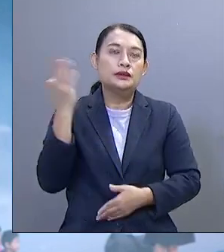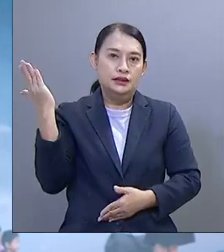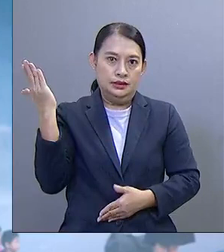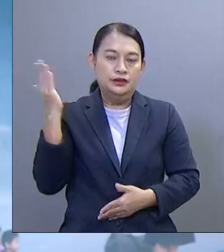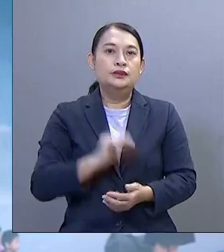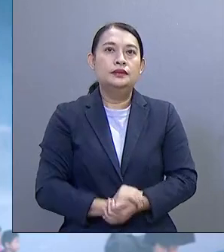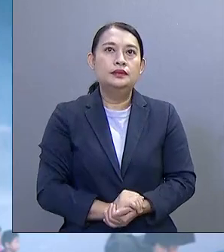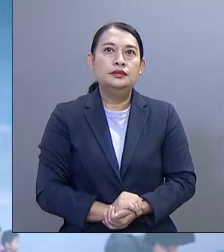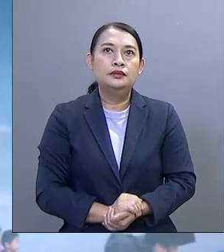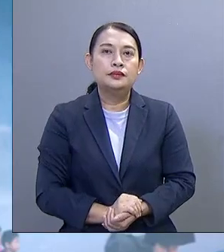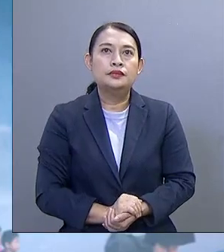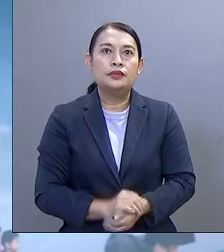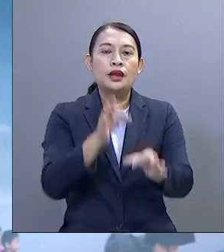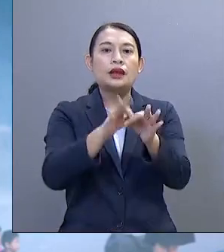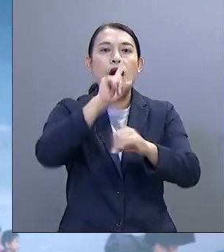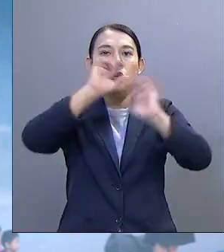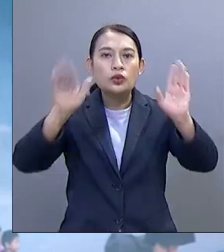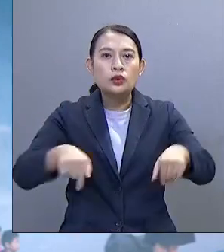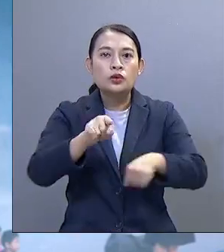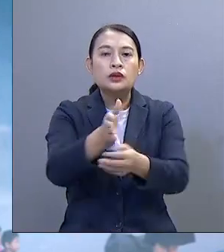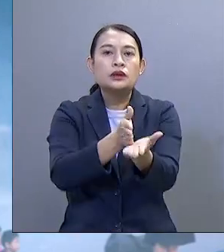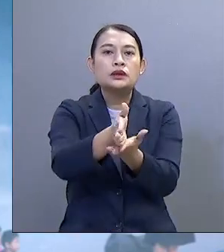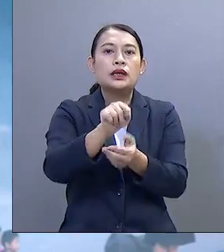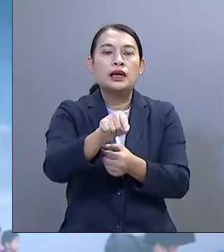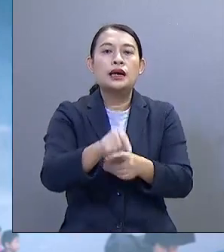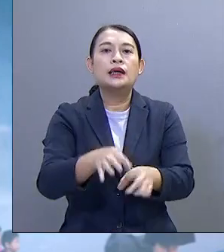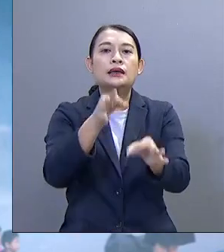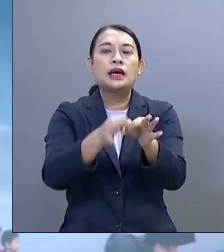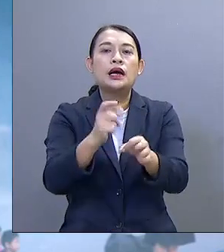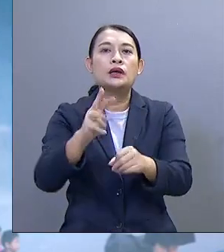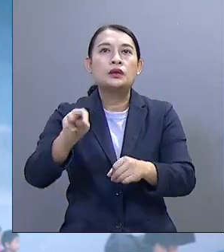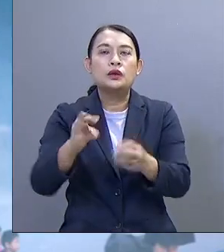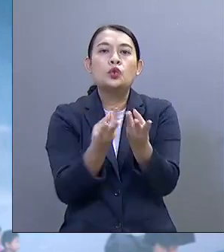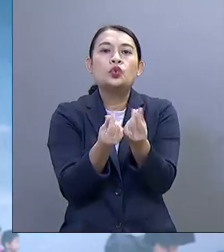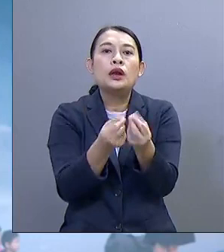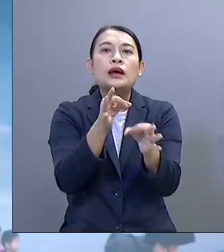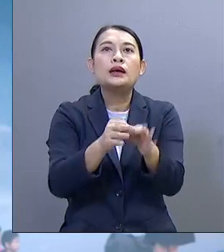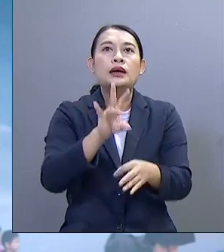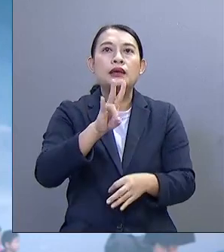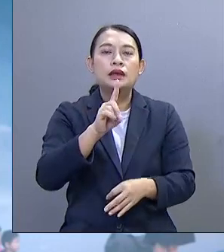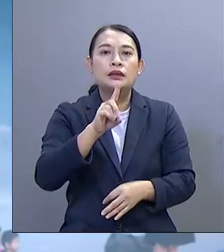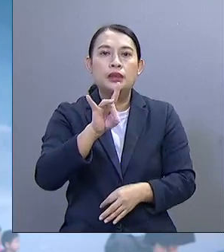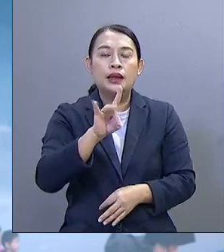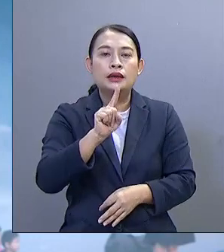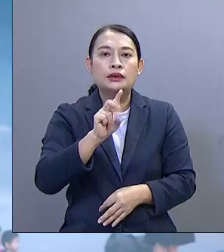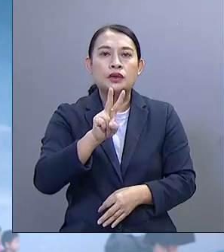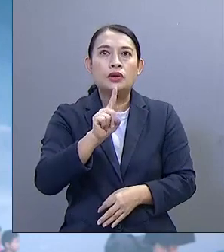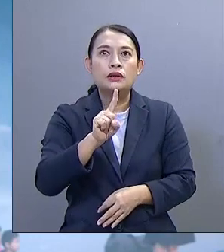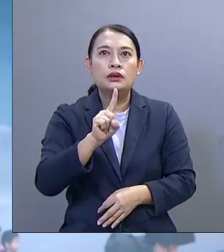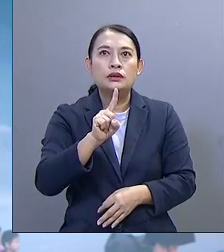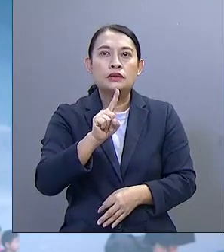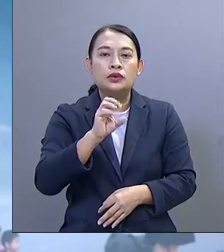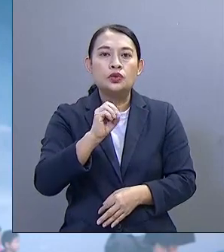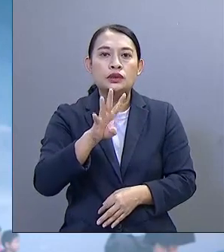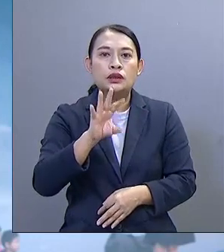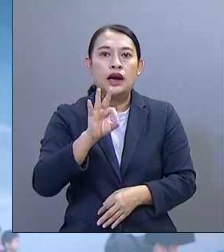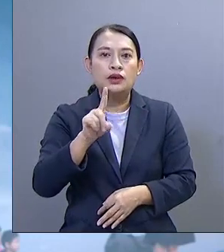บ้านเหืองแ่อิต่อง ภาณาคกรุไทย สาขาทองภาภูมิ ประเภทบญชีออทรัท์เลขที่บัญชี 718 121 049